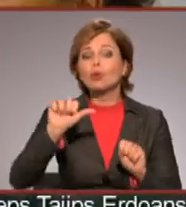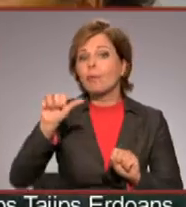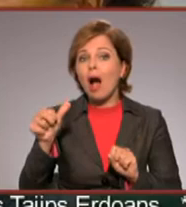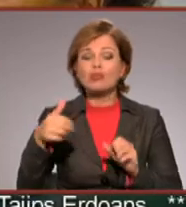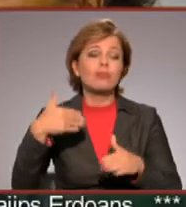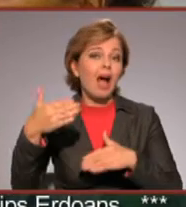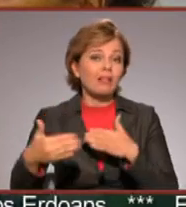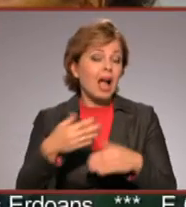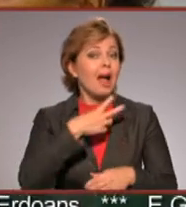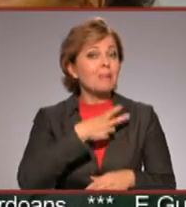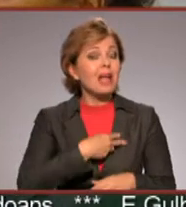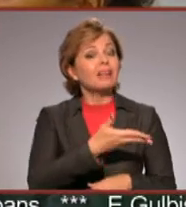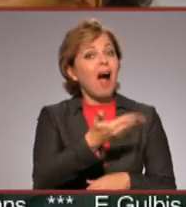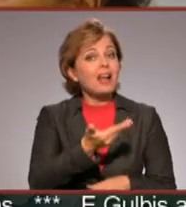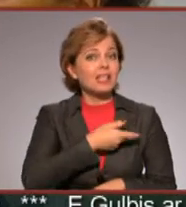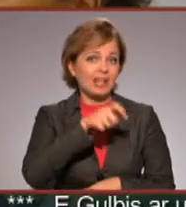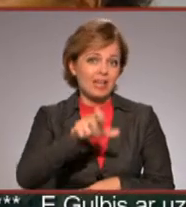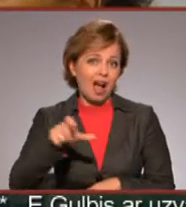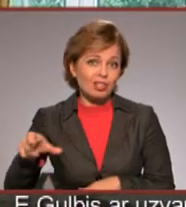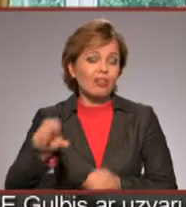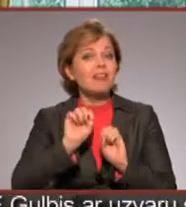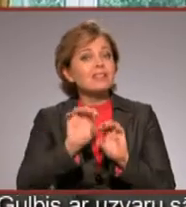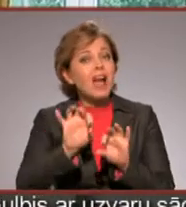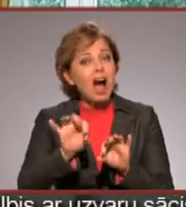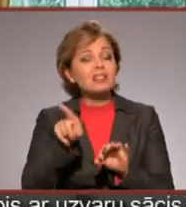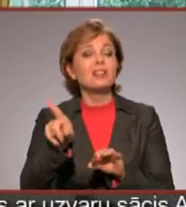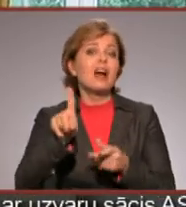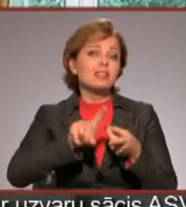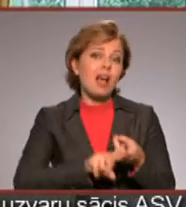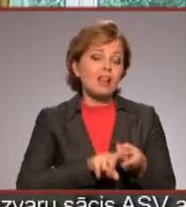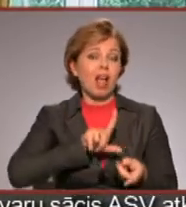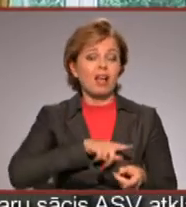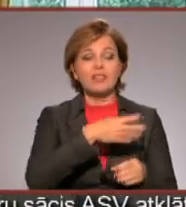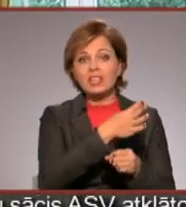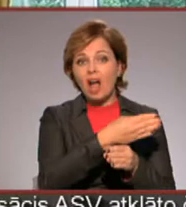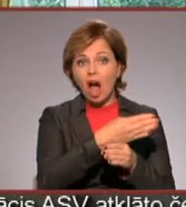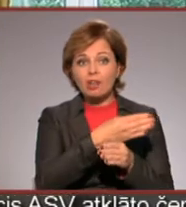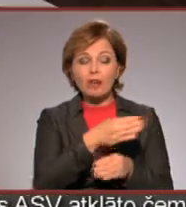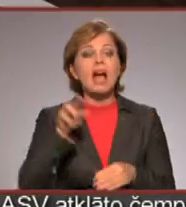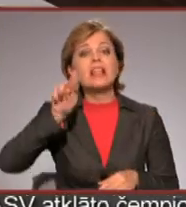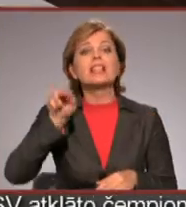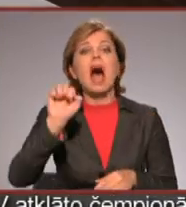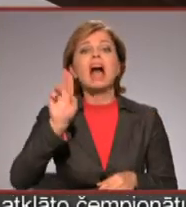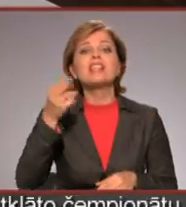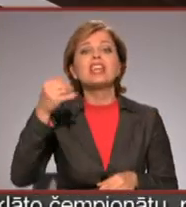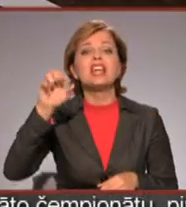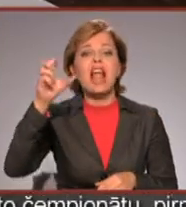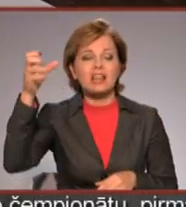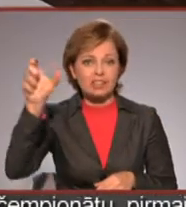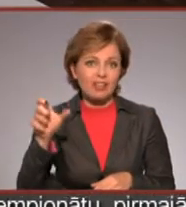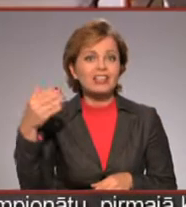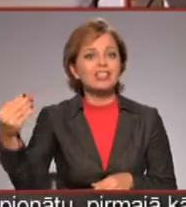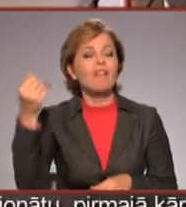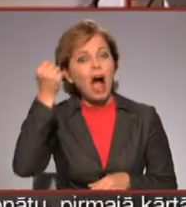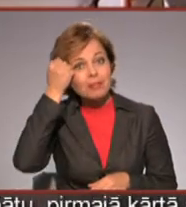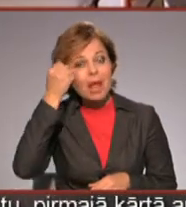tālāk. Biedrība aicina iedzīvotājs arī dalīties ar saviem stāstiem, kas saistīti ar Latvijas karogu. Arī Agrim Daņiļevičam ir īpašas atmiņas. Kad pirmo